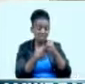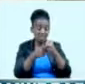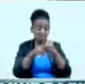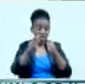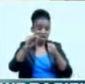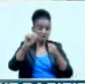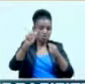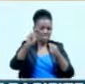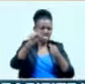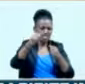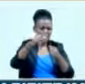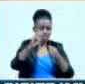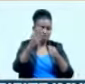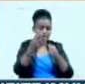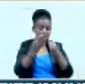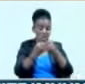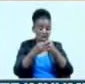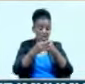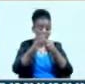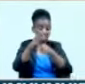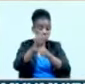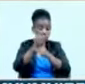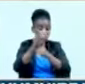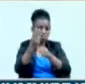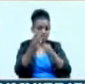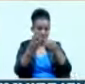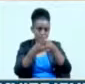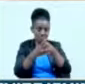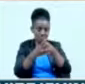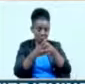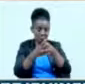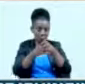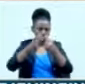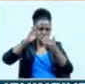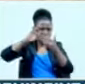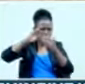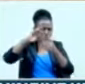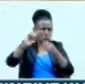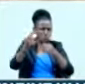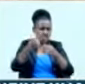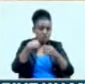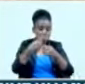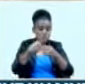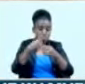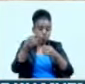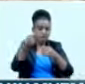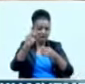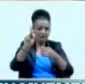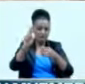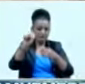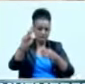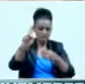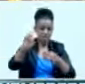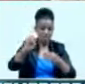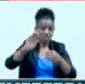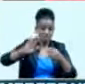Nyarugenge ku wa 28, naho Kicukiro ku wa 29. Akaza ku mwanya wa mbere ni akarere ka Gakenke, naho